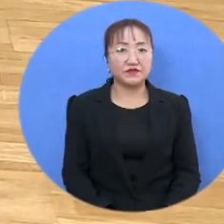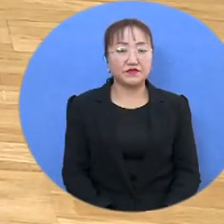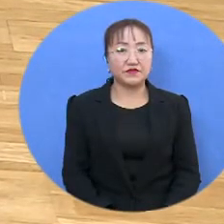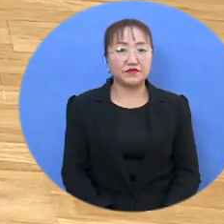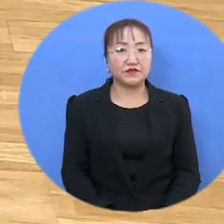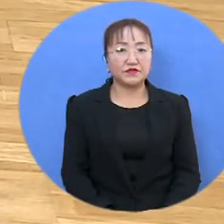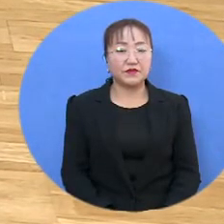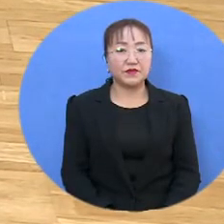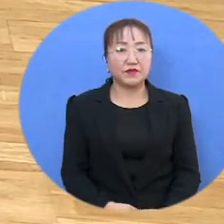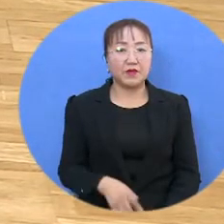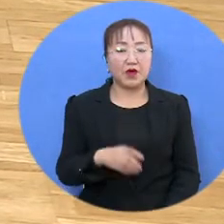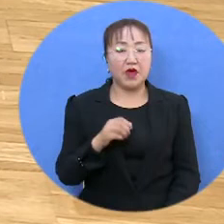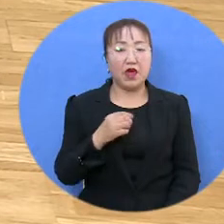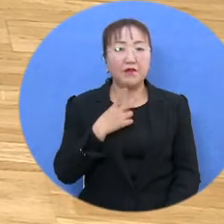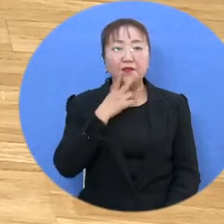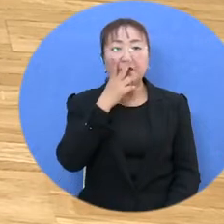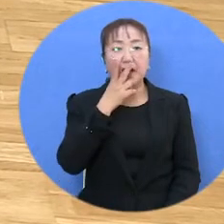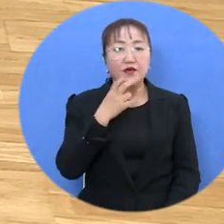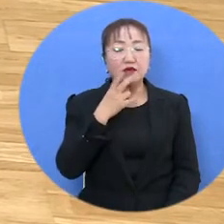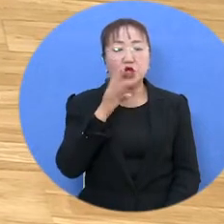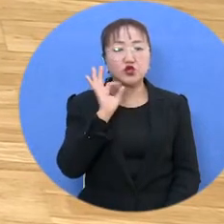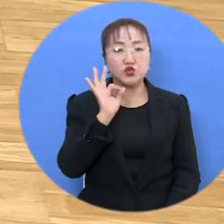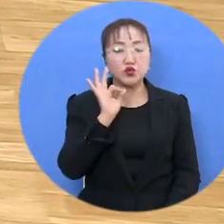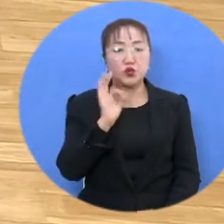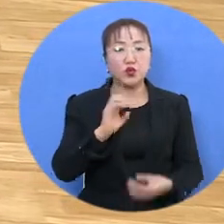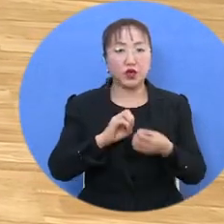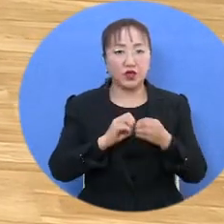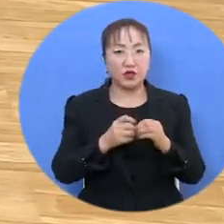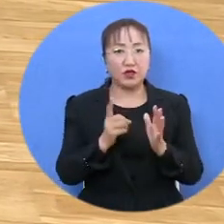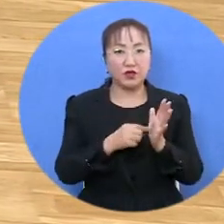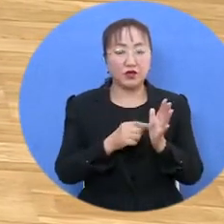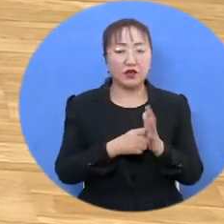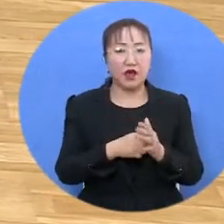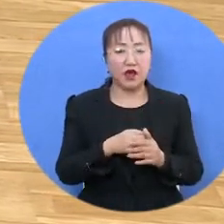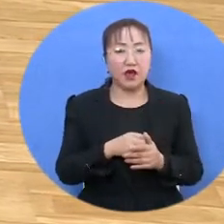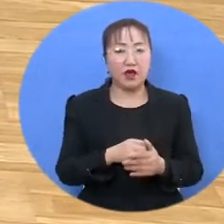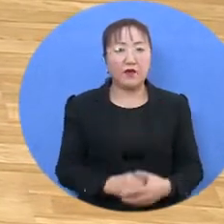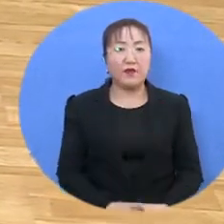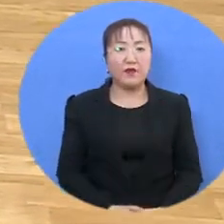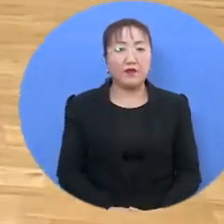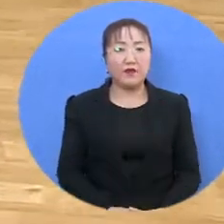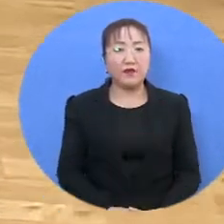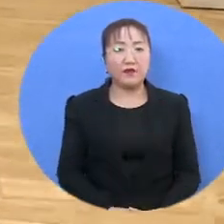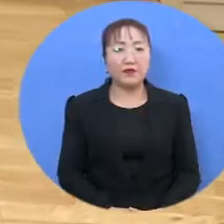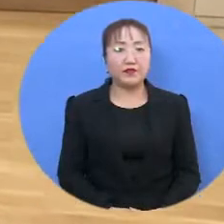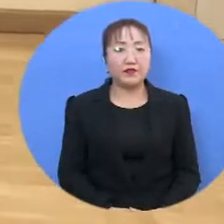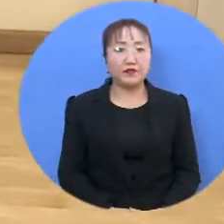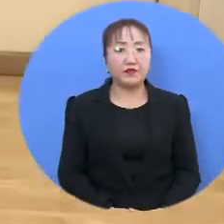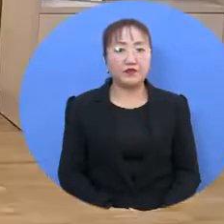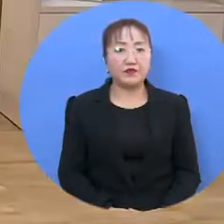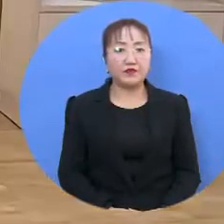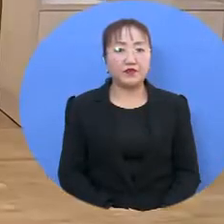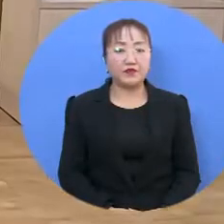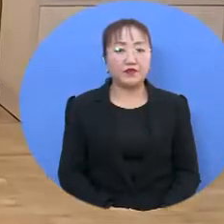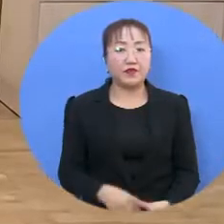байхдаа амьсгалаа зөв хуваарлаж явах ёстой. Амьсгалаа гаргаа аваад гаргаш хөөхтүүдээ. За дасгалыг хажуу талаас гүйцэтгэе